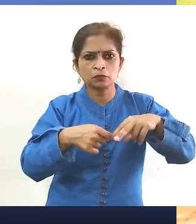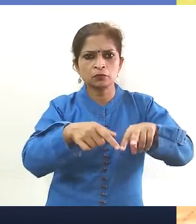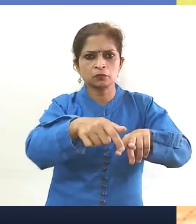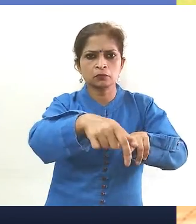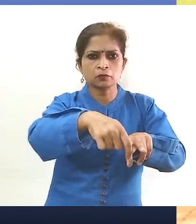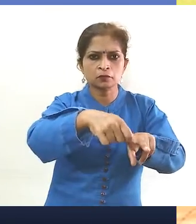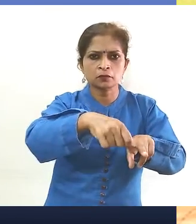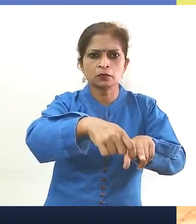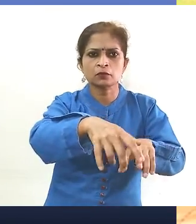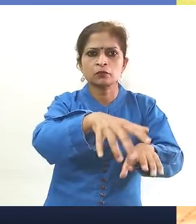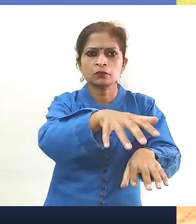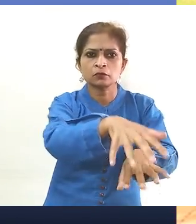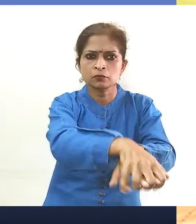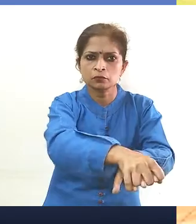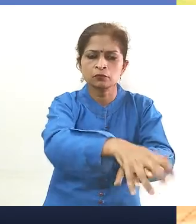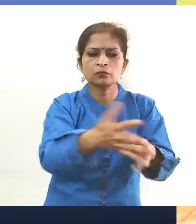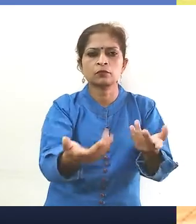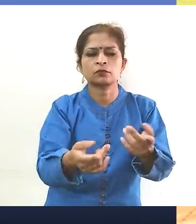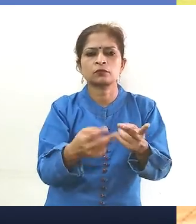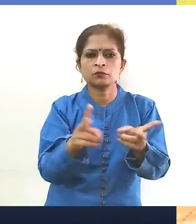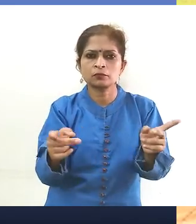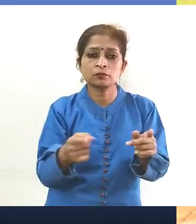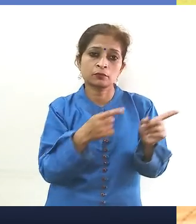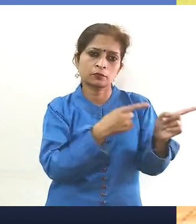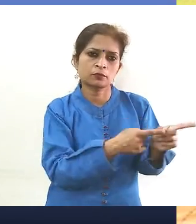ये मत्स्यासन है।